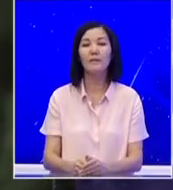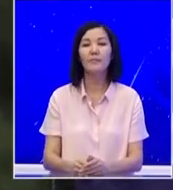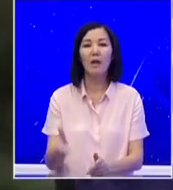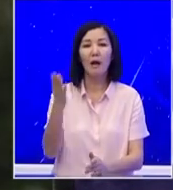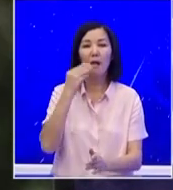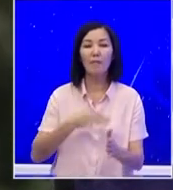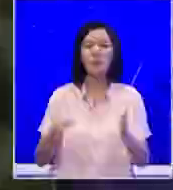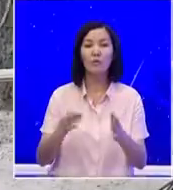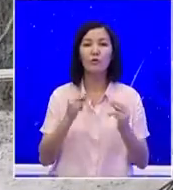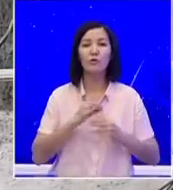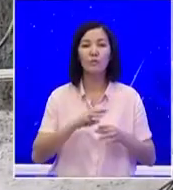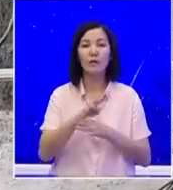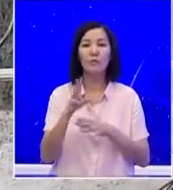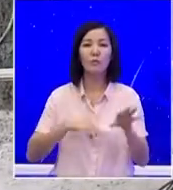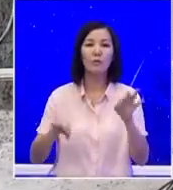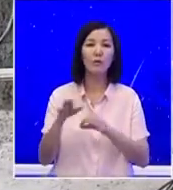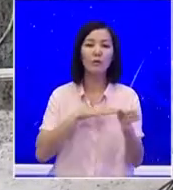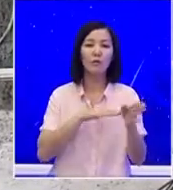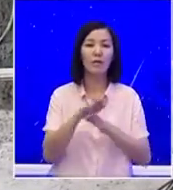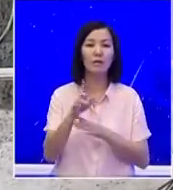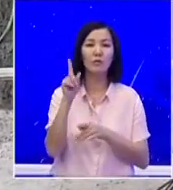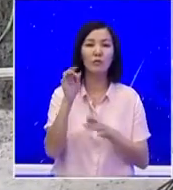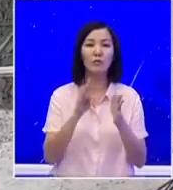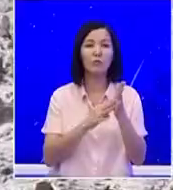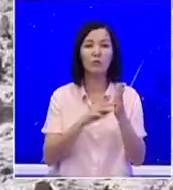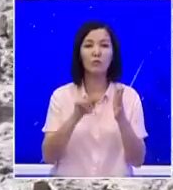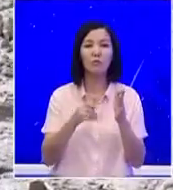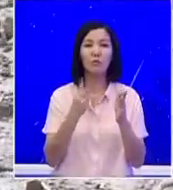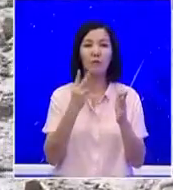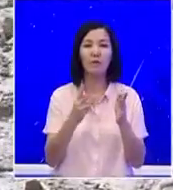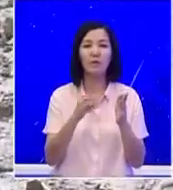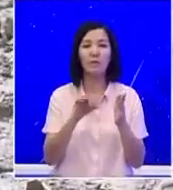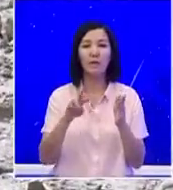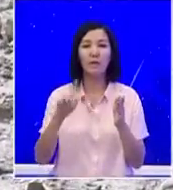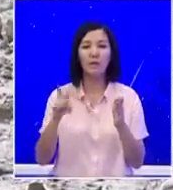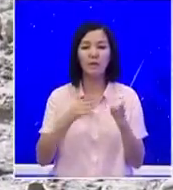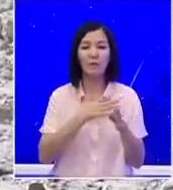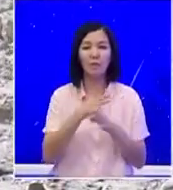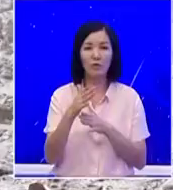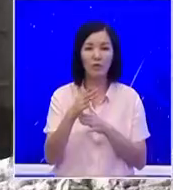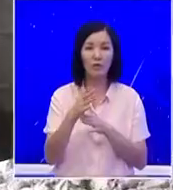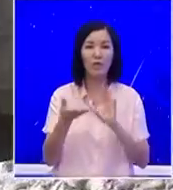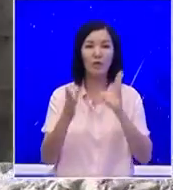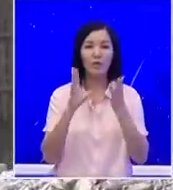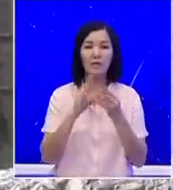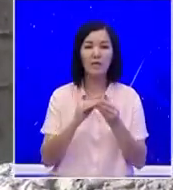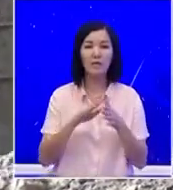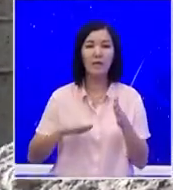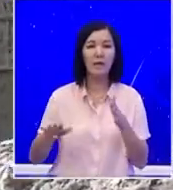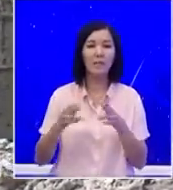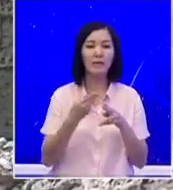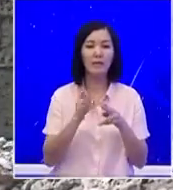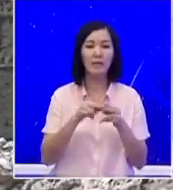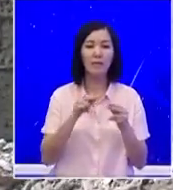облысында жұмыспен қамтудың жол картасын жүзеге асыруға 109,2 миллиард теңге бөлінген. Соның нәтижесінде аймақтағы